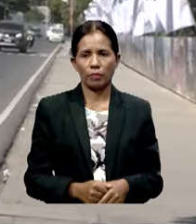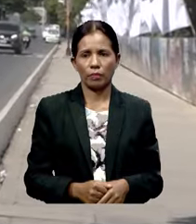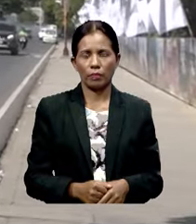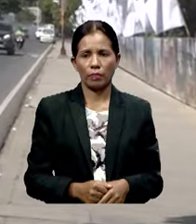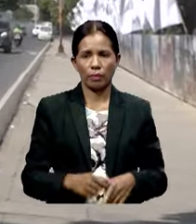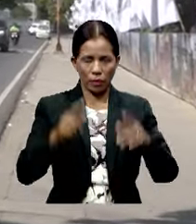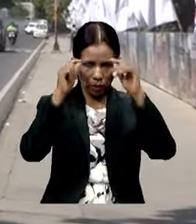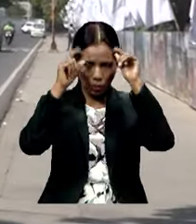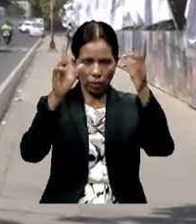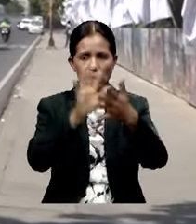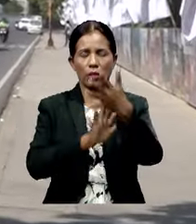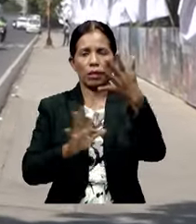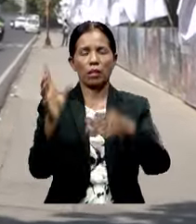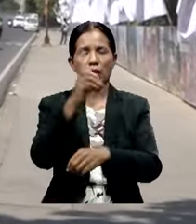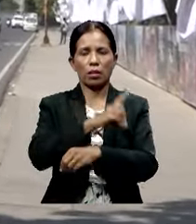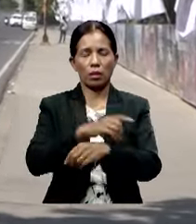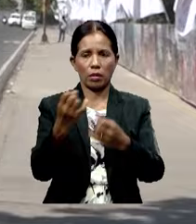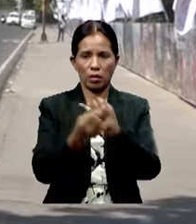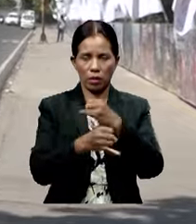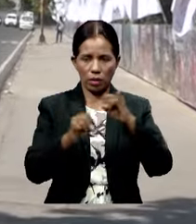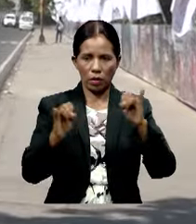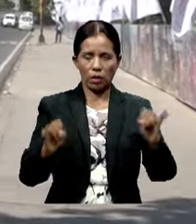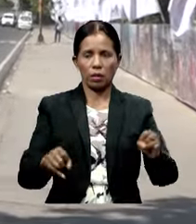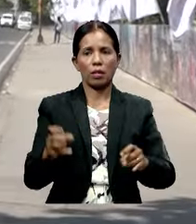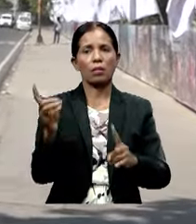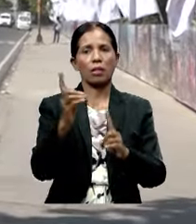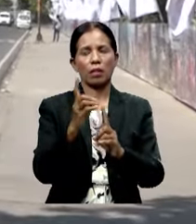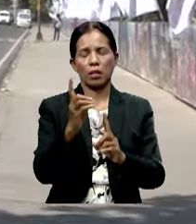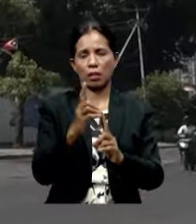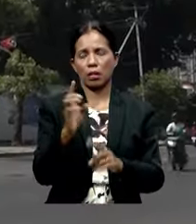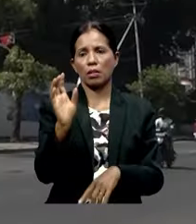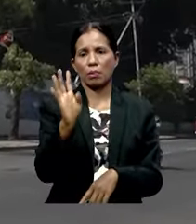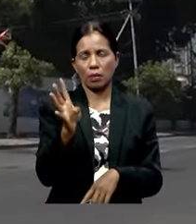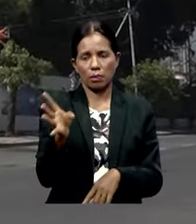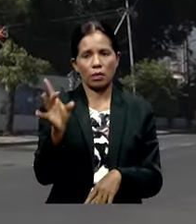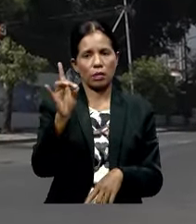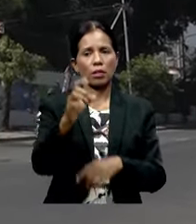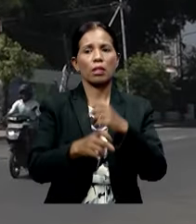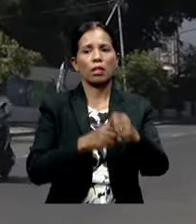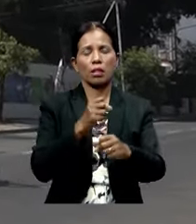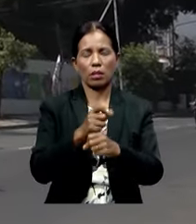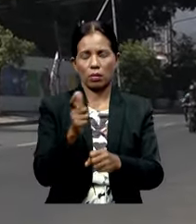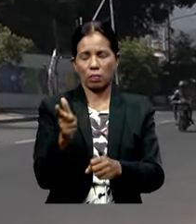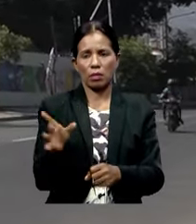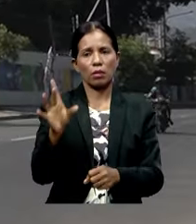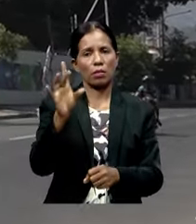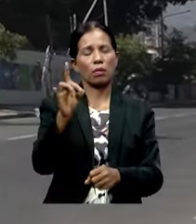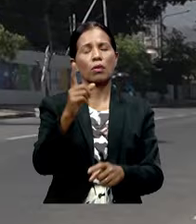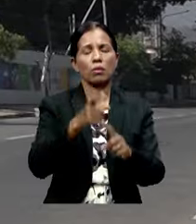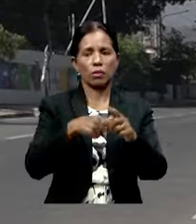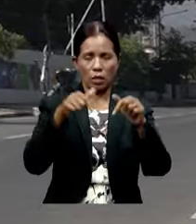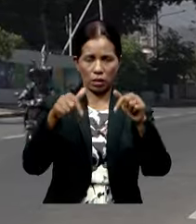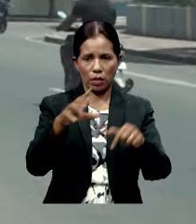Timor Leste se komemora lorong proklamasyon independensia badal hatnulu resingwalu, iha lorong ronulu resingwalu fulang nei, mai be